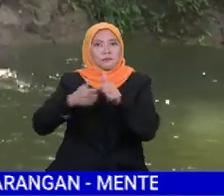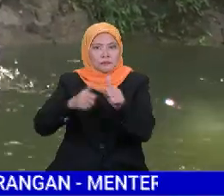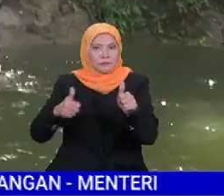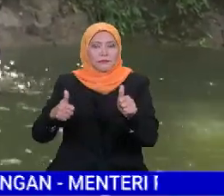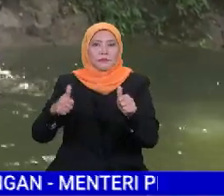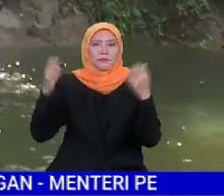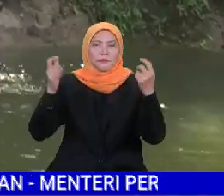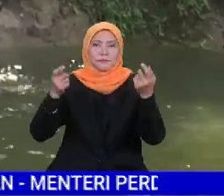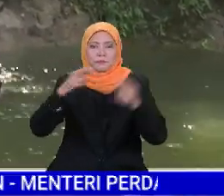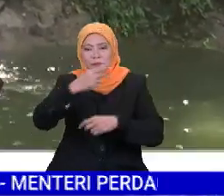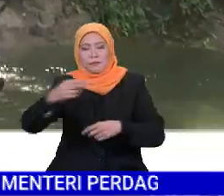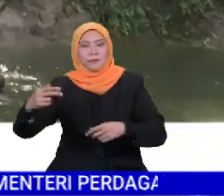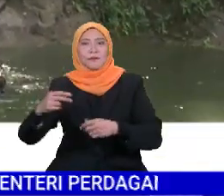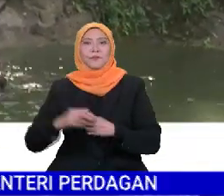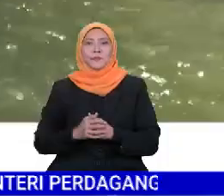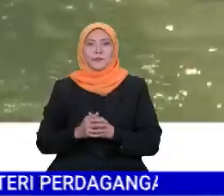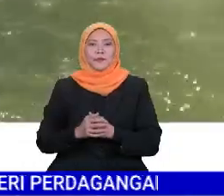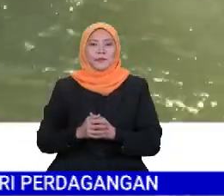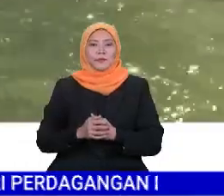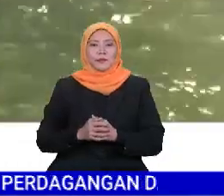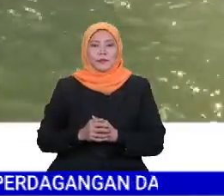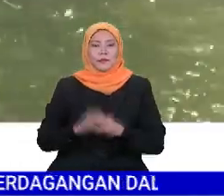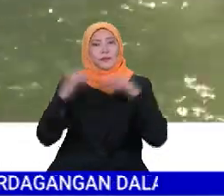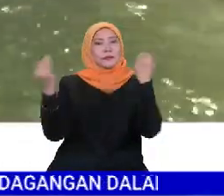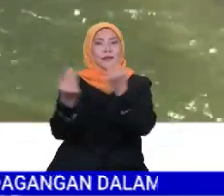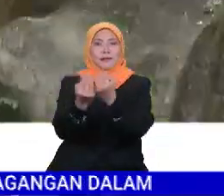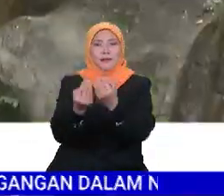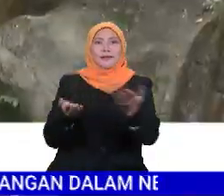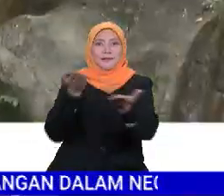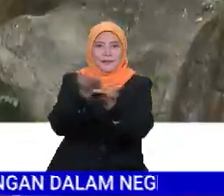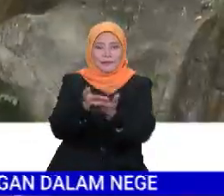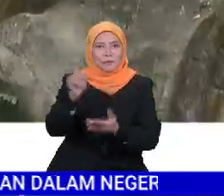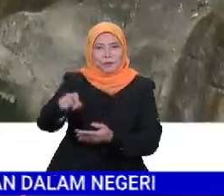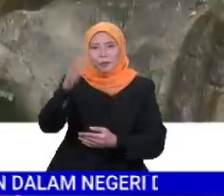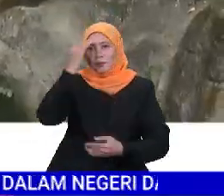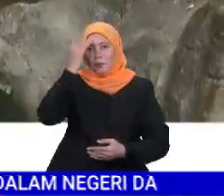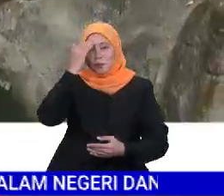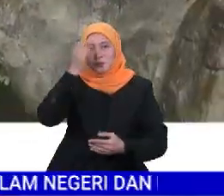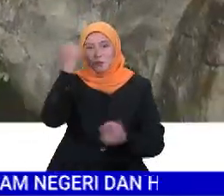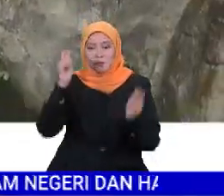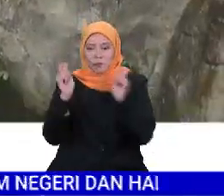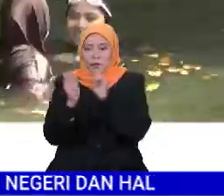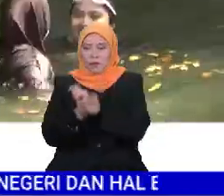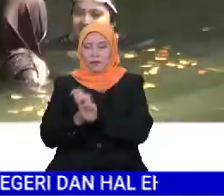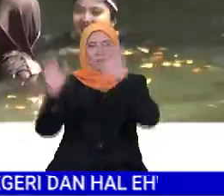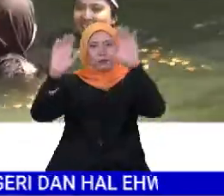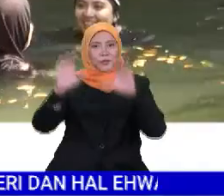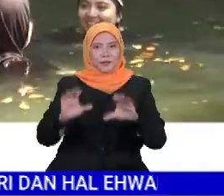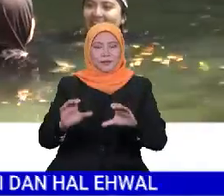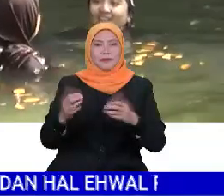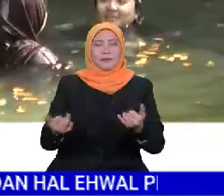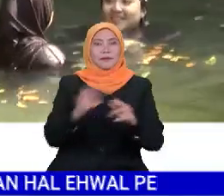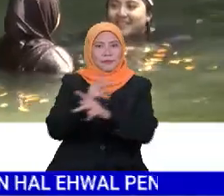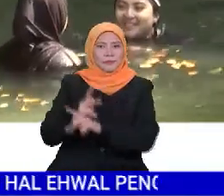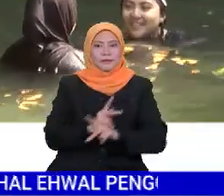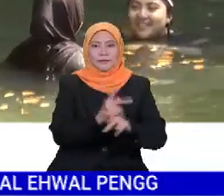tahu kan kalau ada kepala air tu datang ke. Masyarakat juga disaran peka terhadap perubahan cuaca semasa sebagai